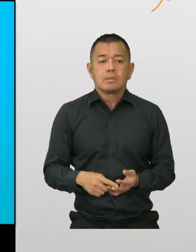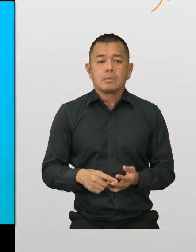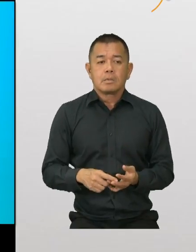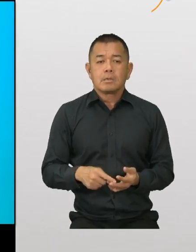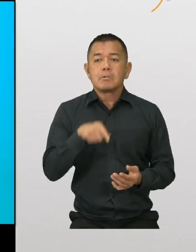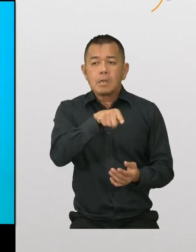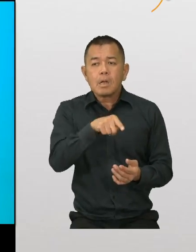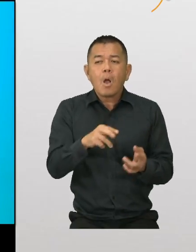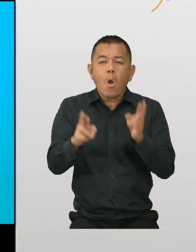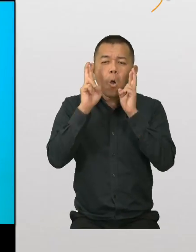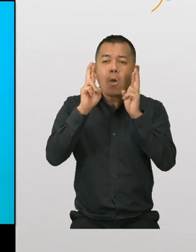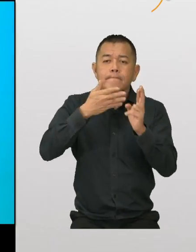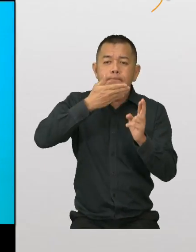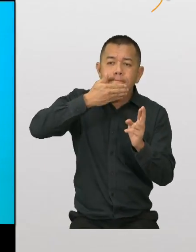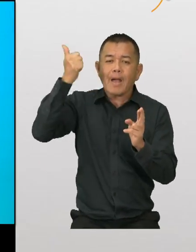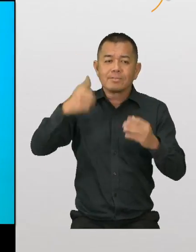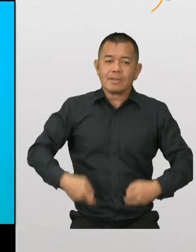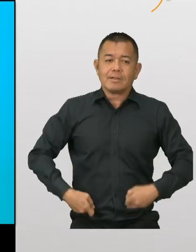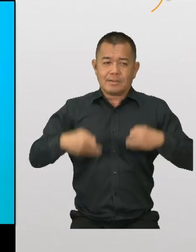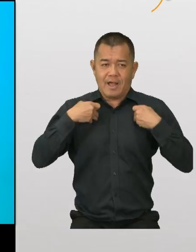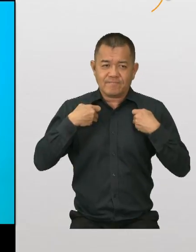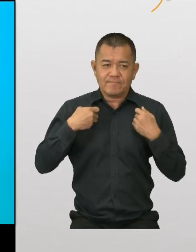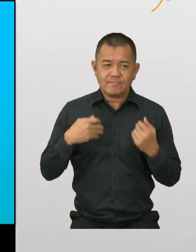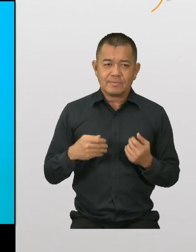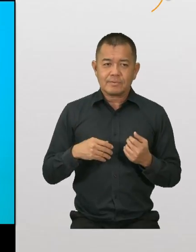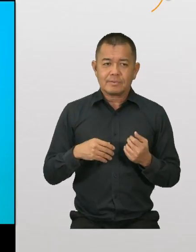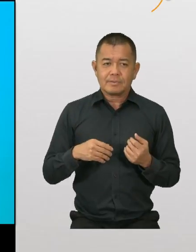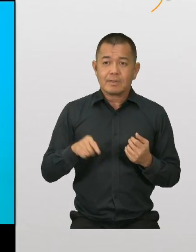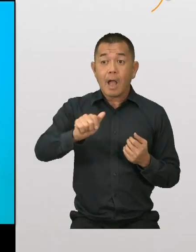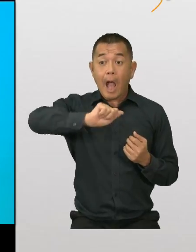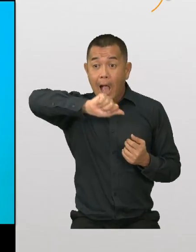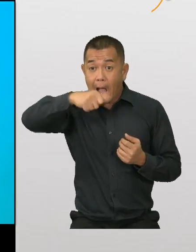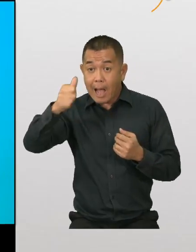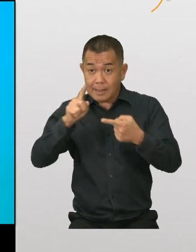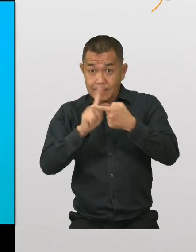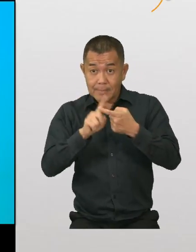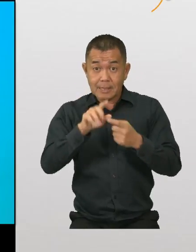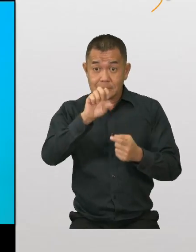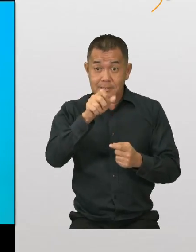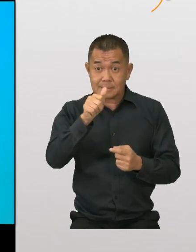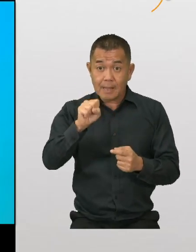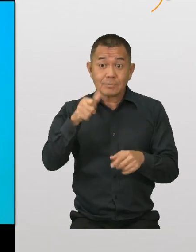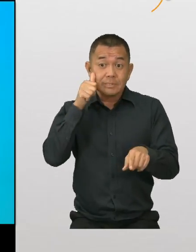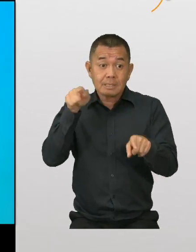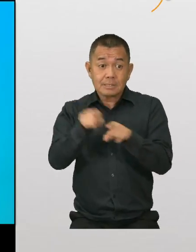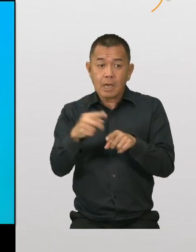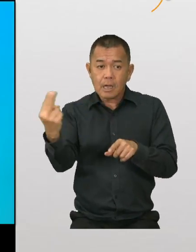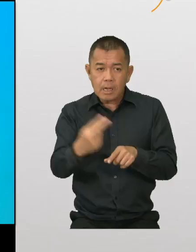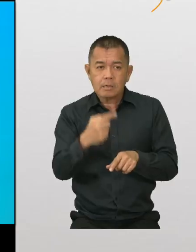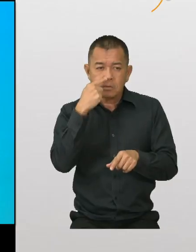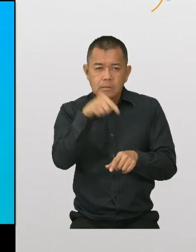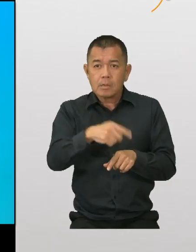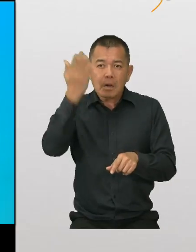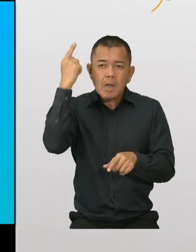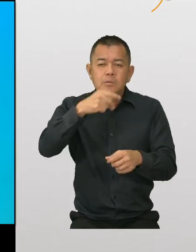Samsa sisters 当时的生活 worked very 很艰难 hard at the construction 胡老 sites. 婆婆见证了 She witnessed 新加坡 the 的推 dramatic 进， transformation of 并为我